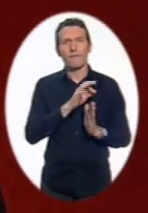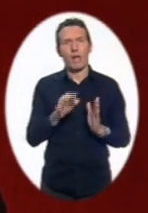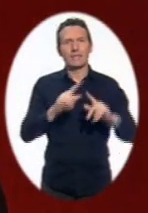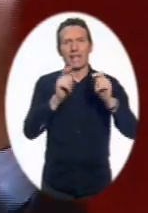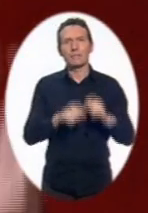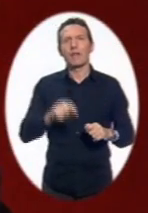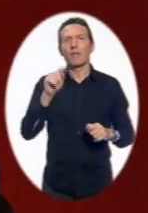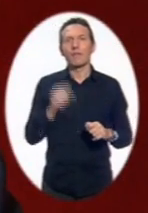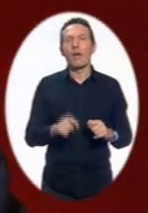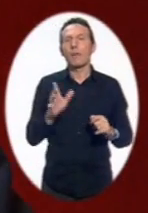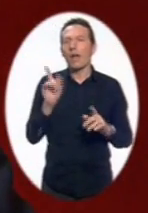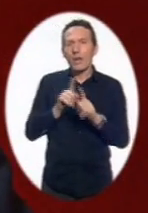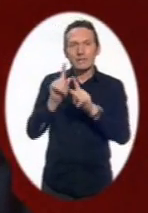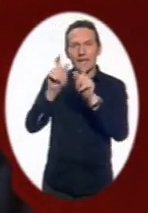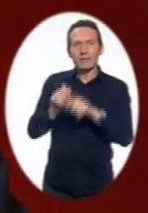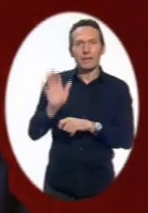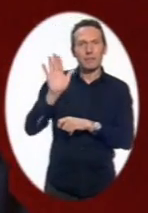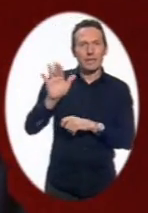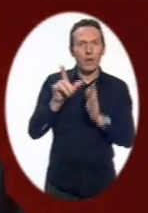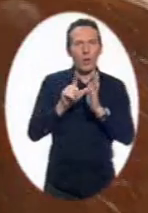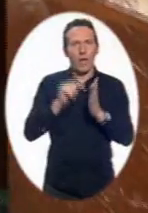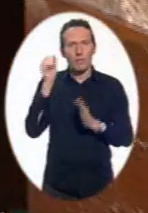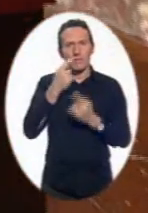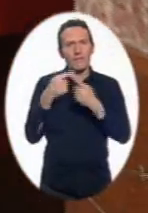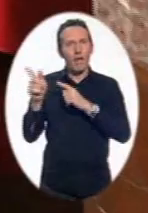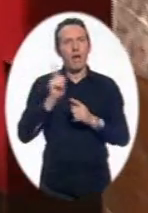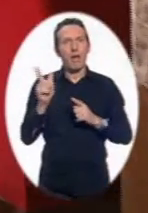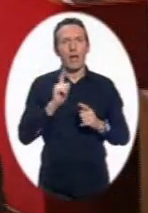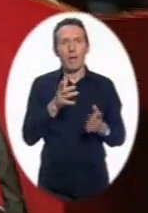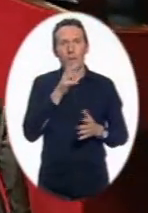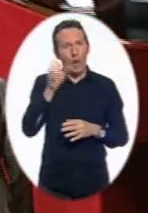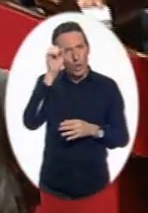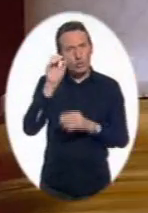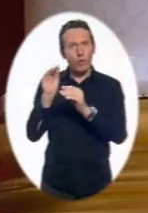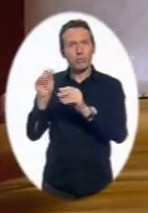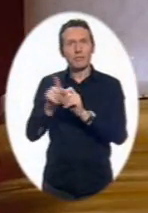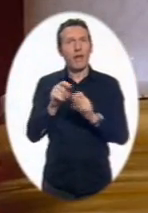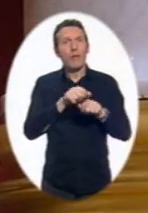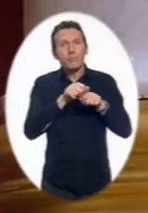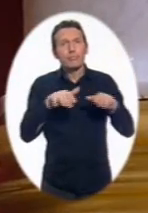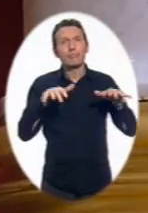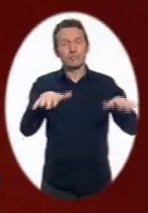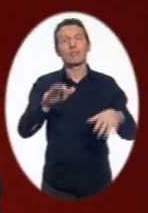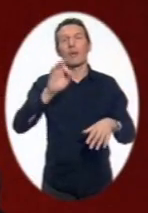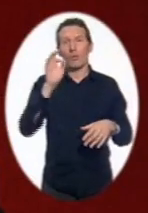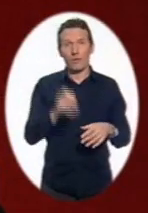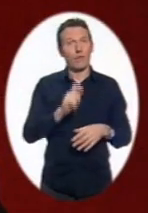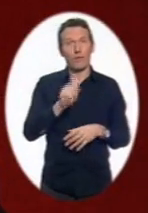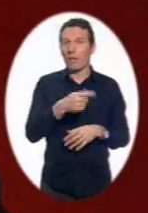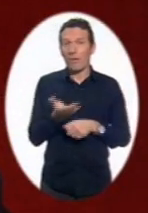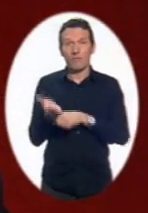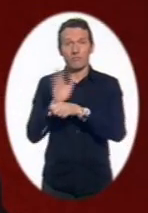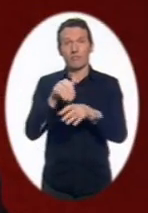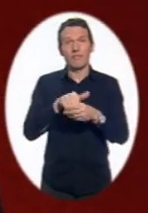respectée mais en même temps respectons aussi la loi américaine qui n'est pas la même on n' pas de images sont pass sur nos écrans elle devrait pas